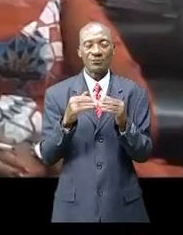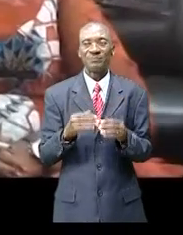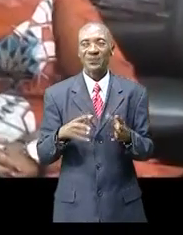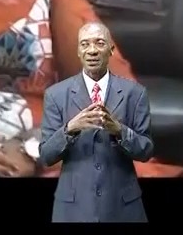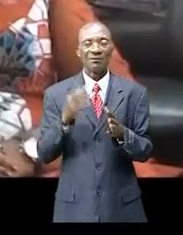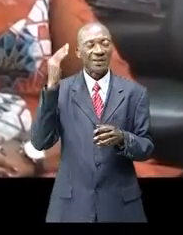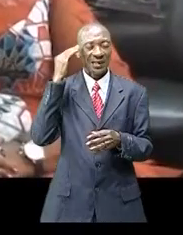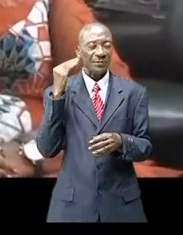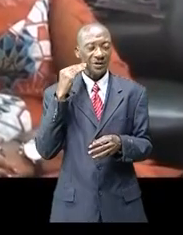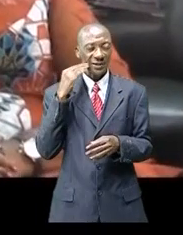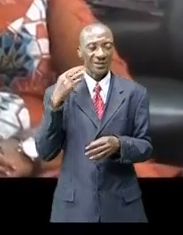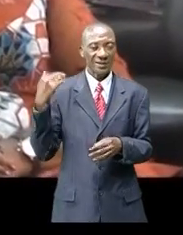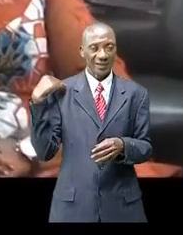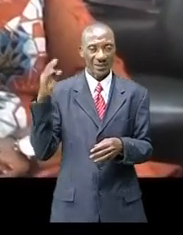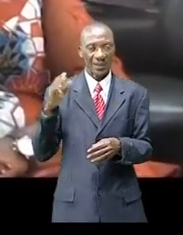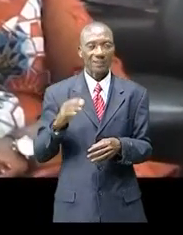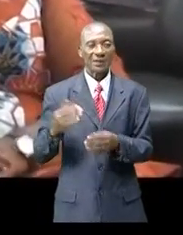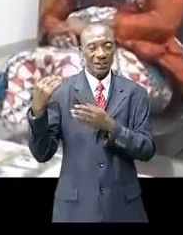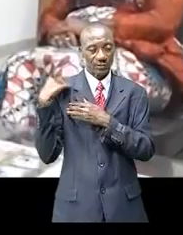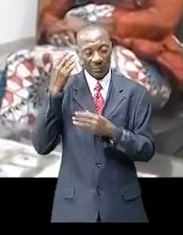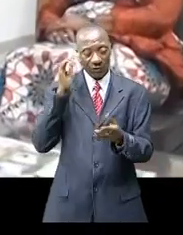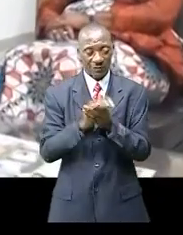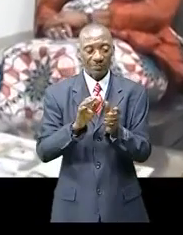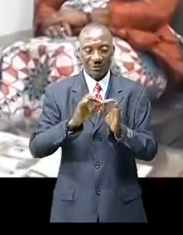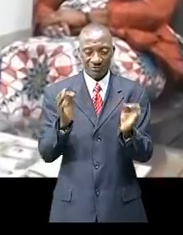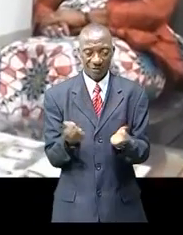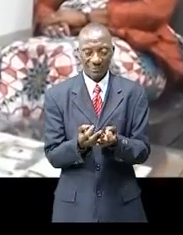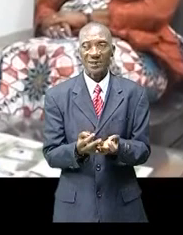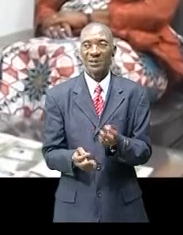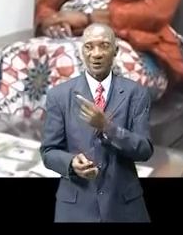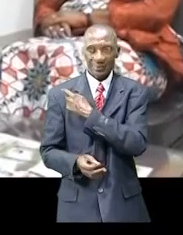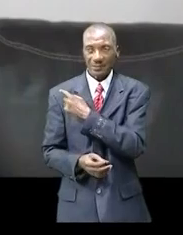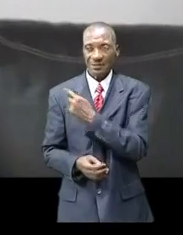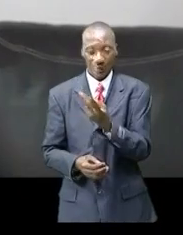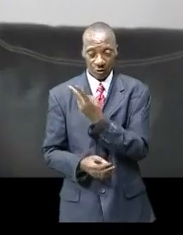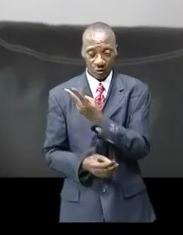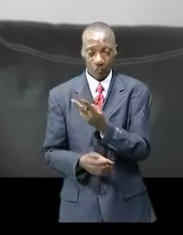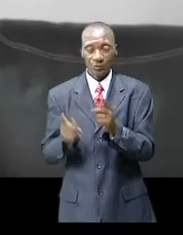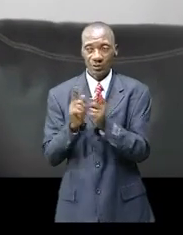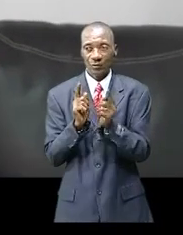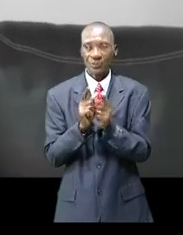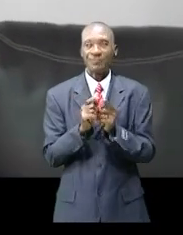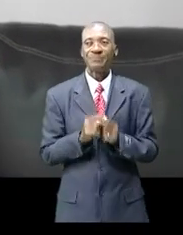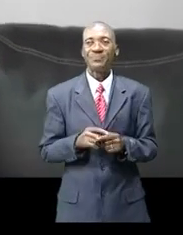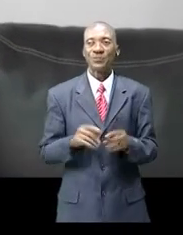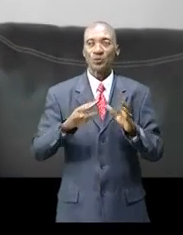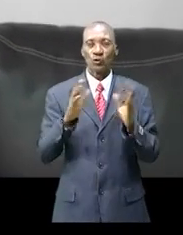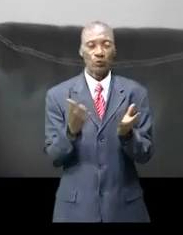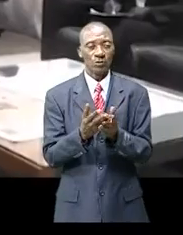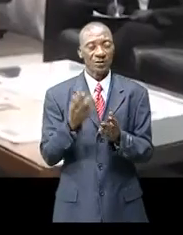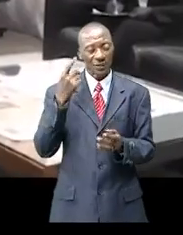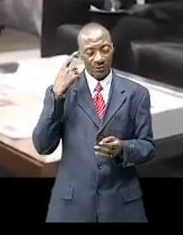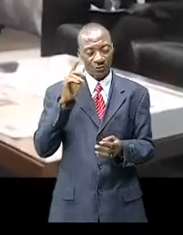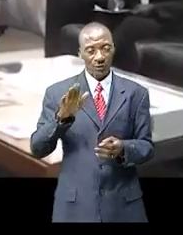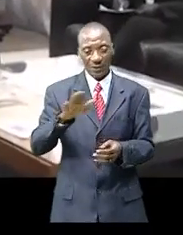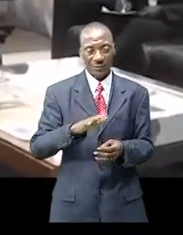en charge du genre enfants et famille, Béatrice Lomeya Atilité. Sur la liste, on y ajoute la communauté des États de l'Afrique